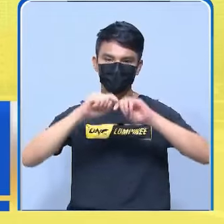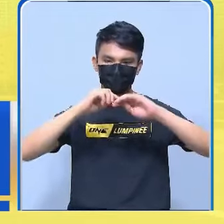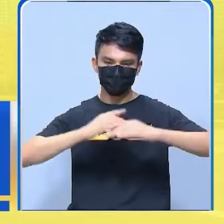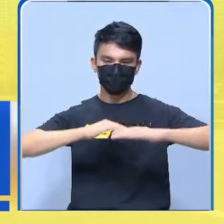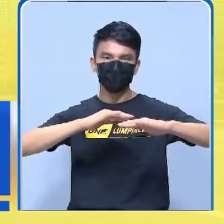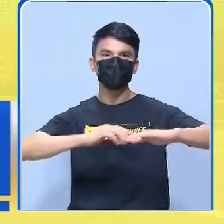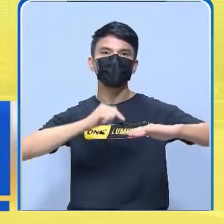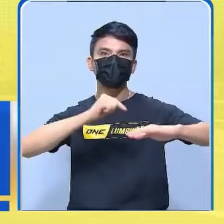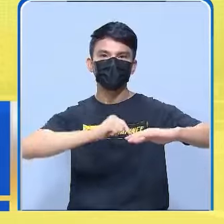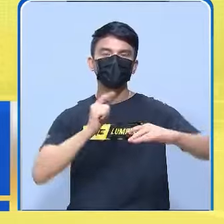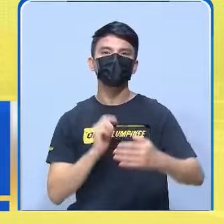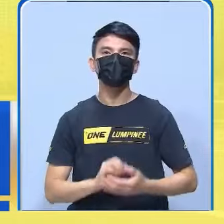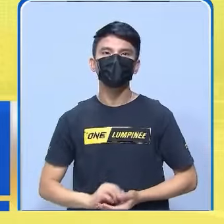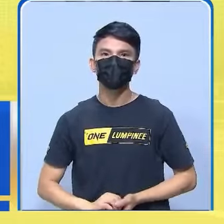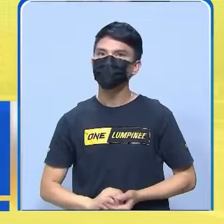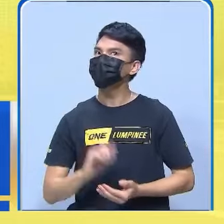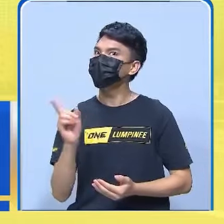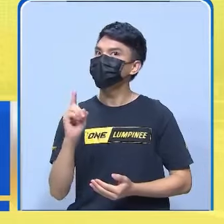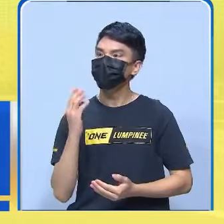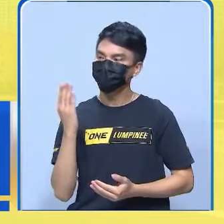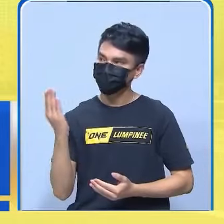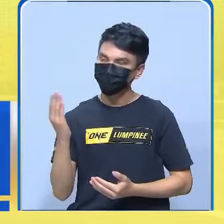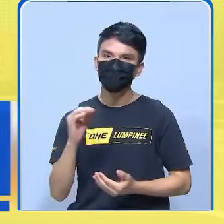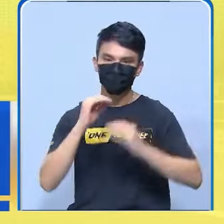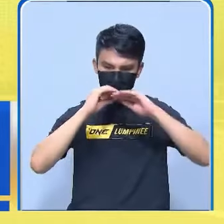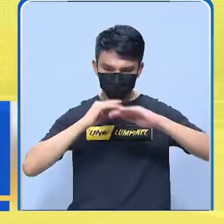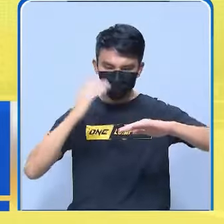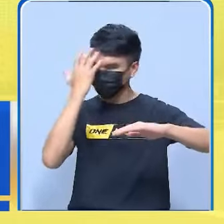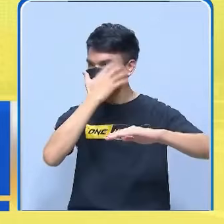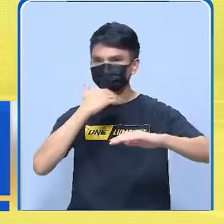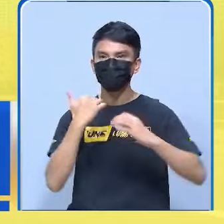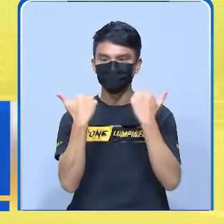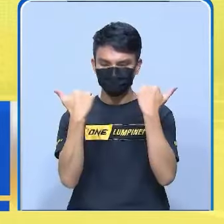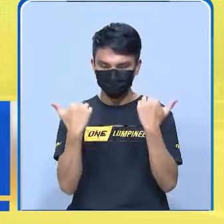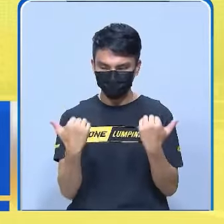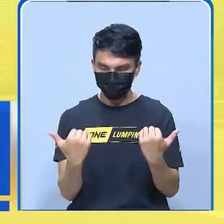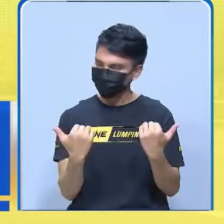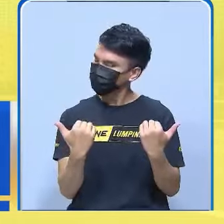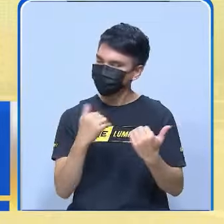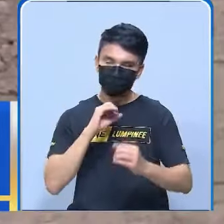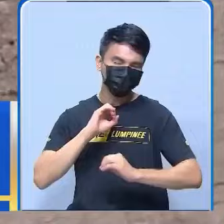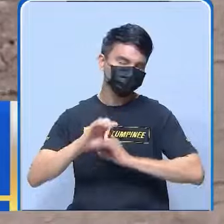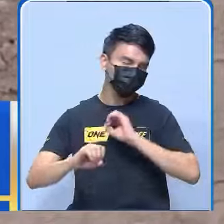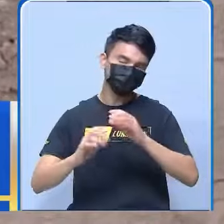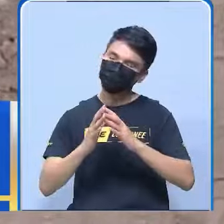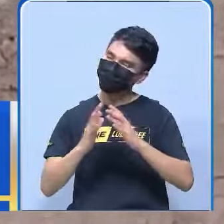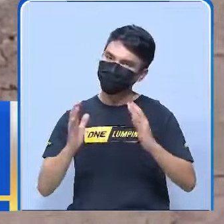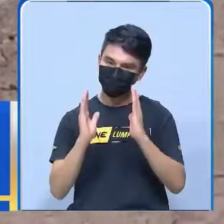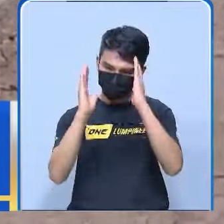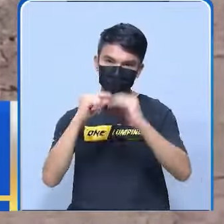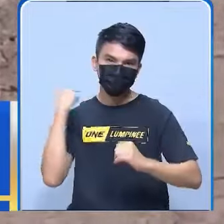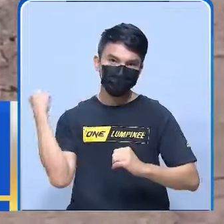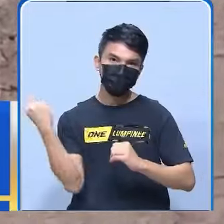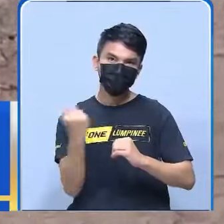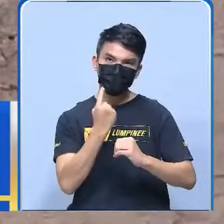าที่ชายฝั่งบางส่วนเนี่ยตกอยู่บนฝั่งด้วยนะชายหาดที่เคยสวยงามตอนนี้กลายเป็นว่าเต็มไปด้วยขยะนะครับนักท่องเที่ยวถ่ายไว้